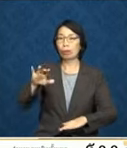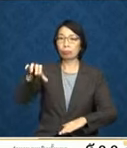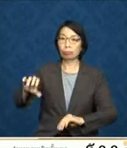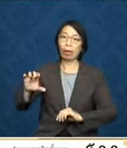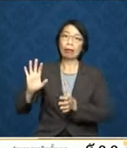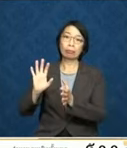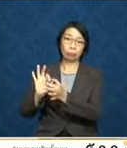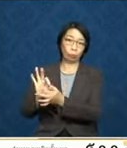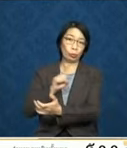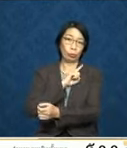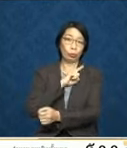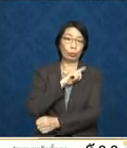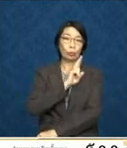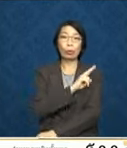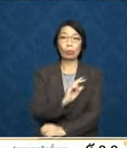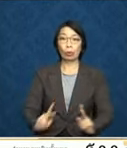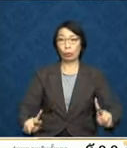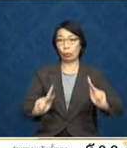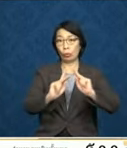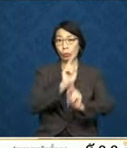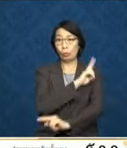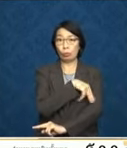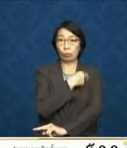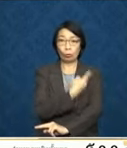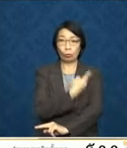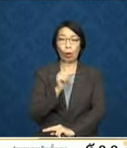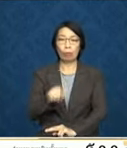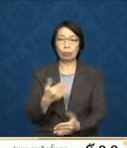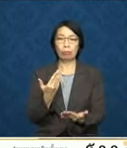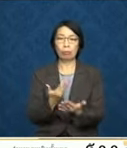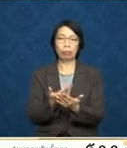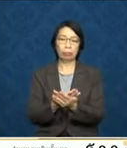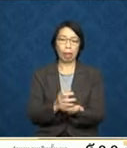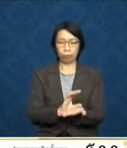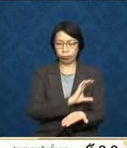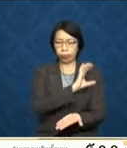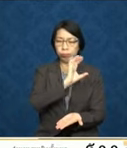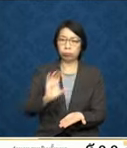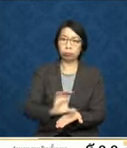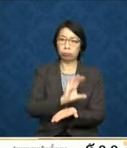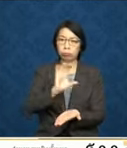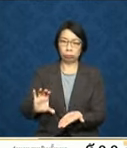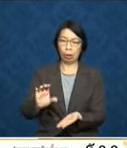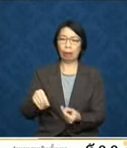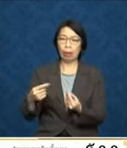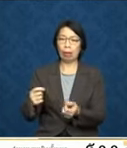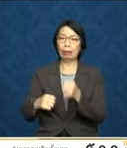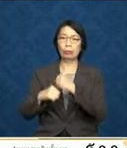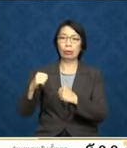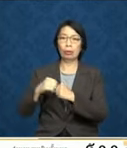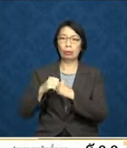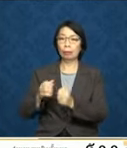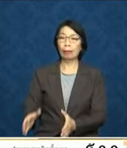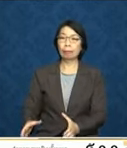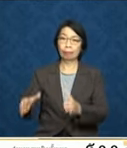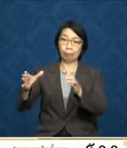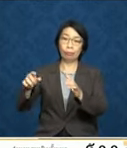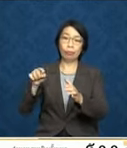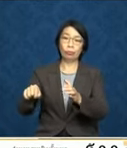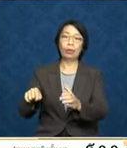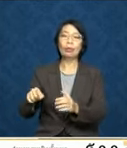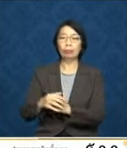เป็นกระทรวงสาธารณสุขให้ติดตามการจัดสรรงบประมาณโครงการการก่อสร้างอาคารตึกอุบัติเหตุของโรง